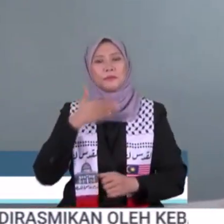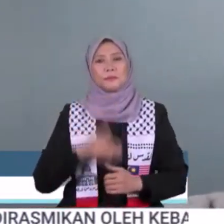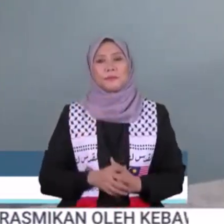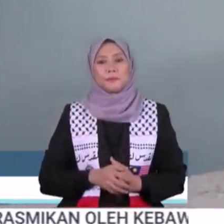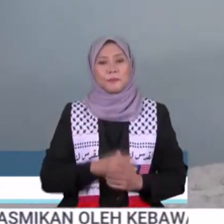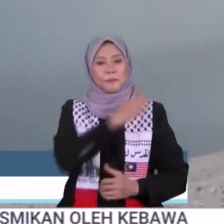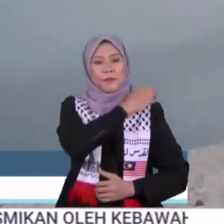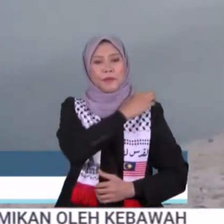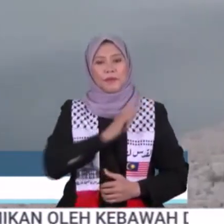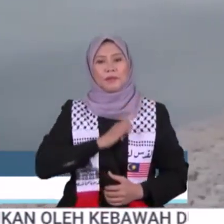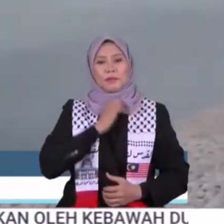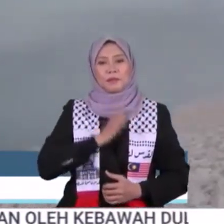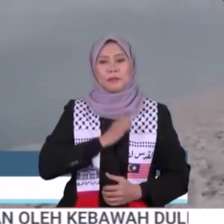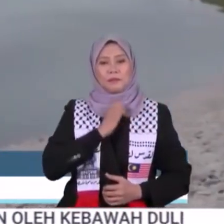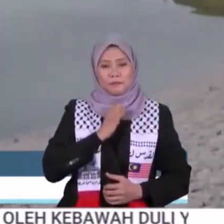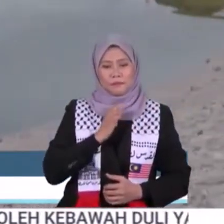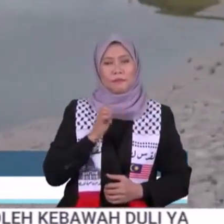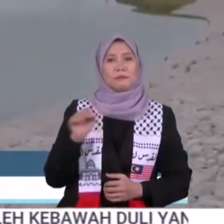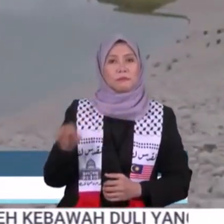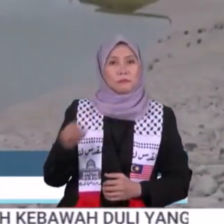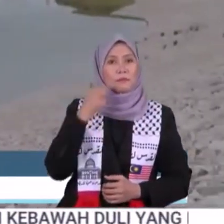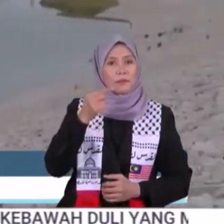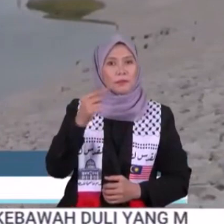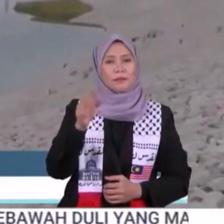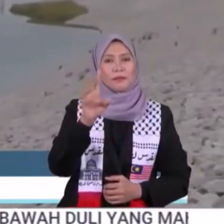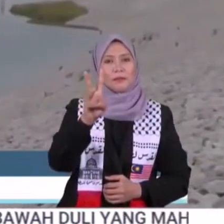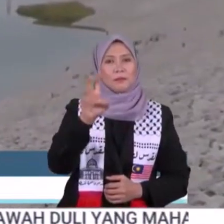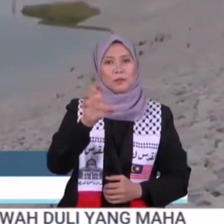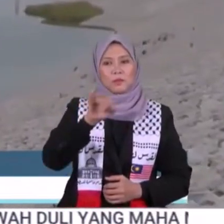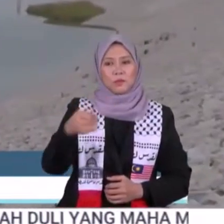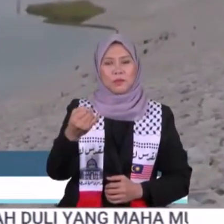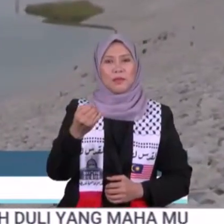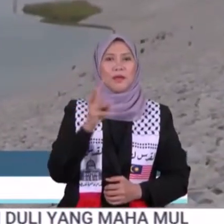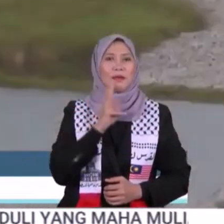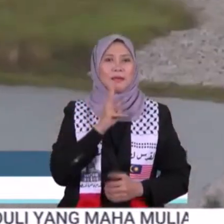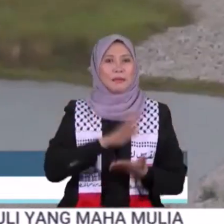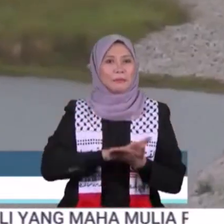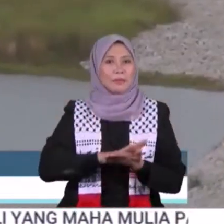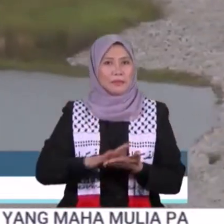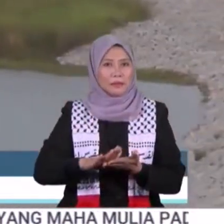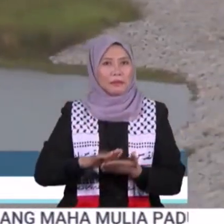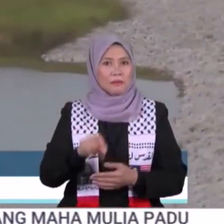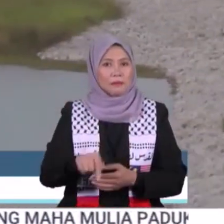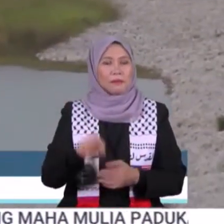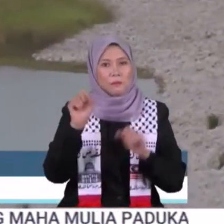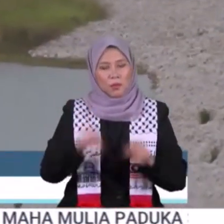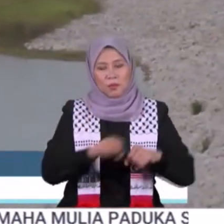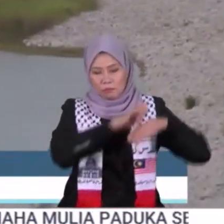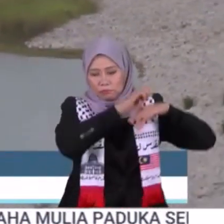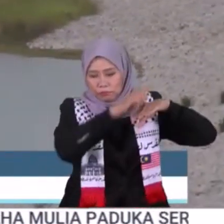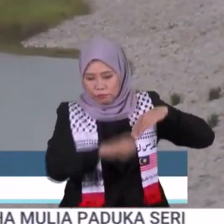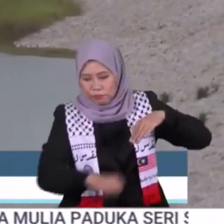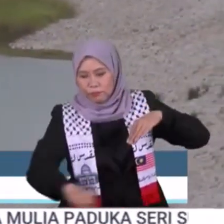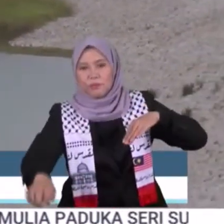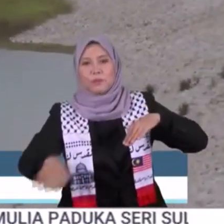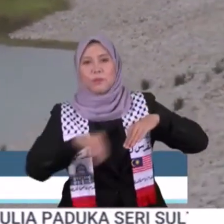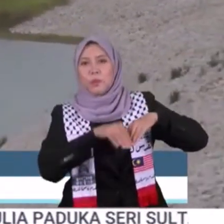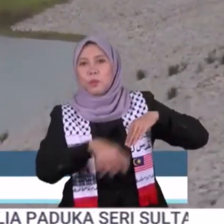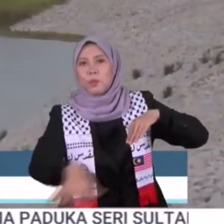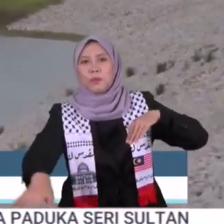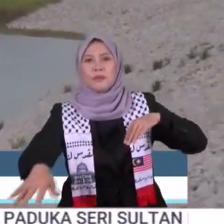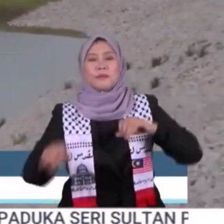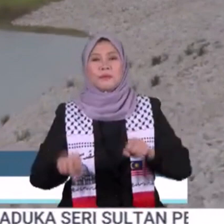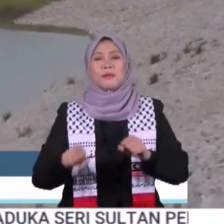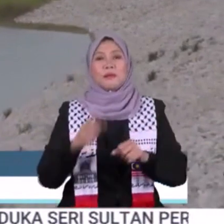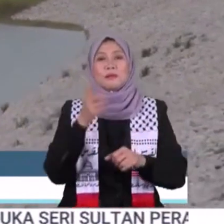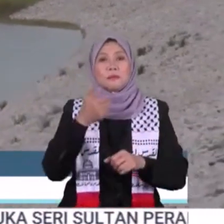Ketua Pegawai Eksekutifnya K. Pamanandan berkata 600 juta liter air mentah sehari JLH boleh dilepaskan dari EMD itu.